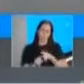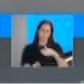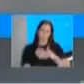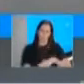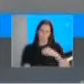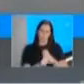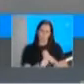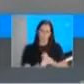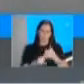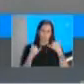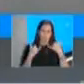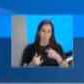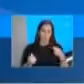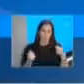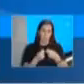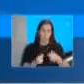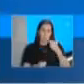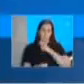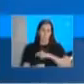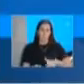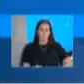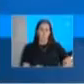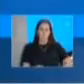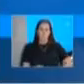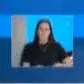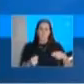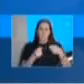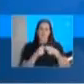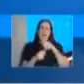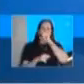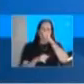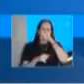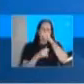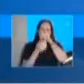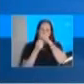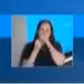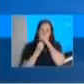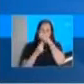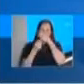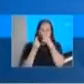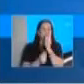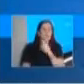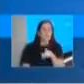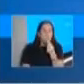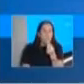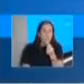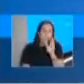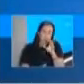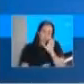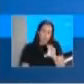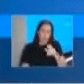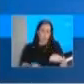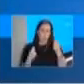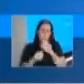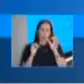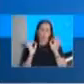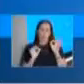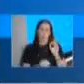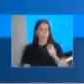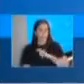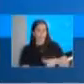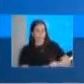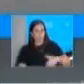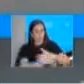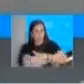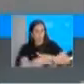רוצה לפעול. נכון להיום זה תלוי ראש עיר מכוון, ותלוי רשות אם יש לה את החוסן הכלכלי ואת היכולת להשקיע בחינוך הבלתי פורמלי.